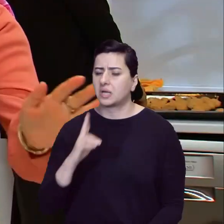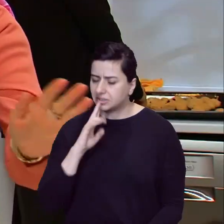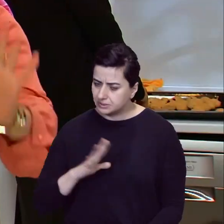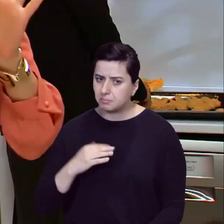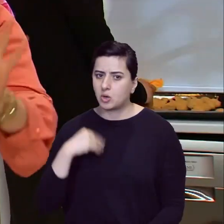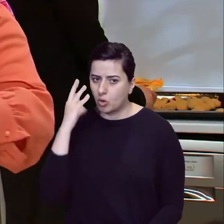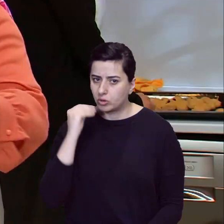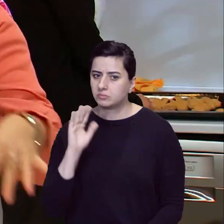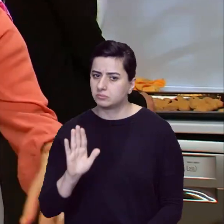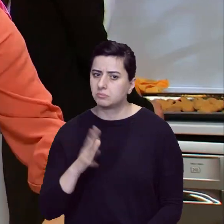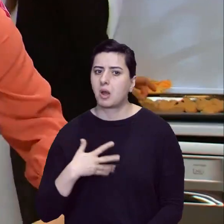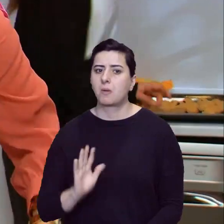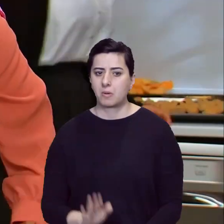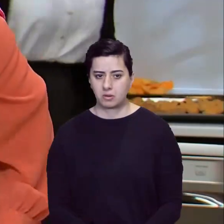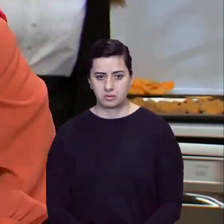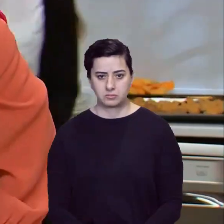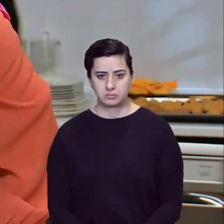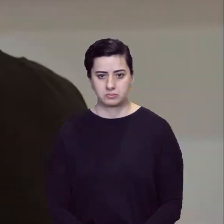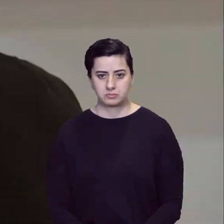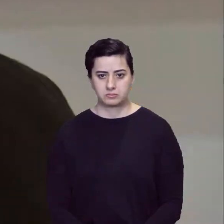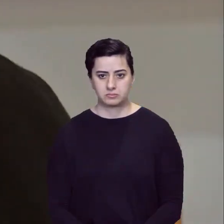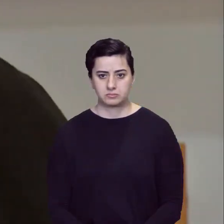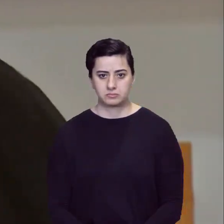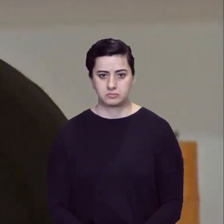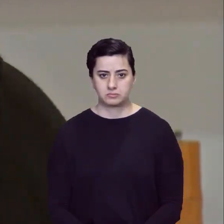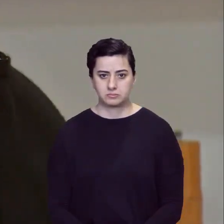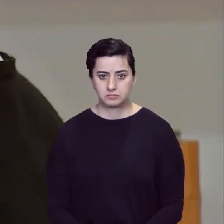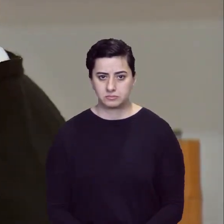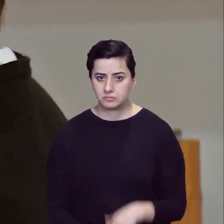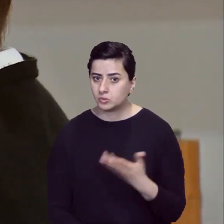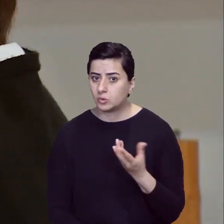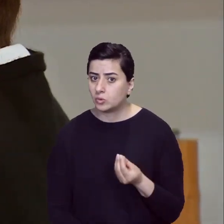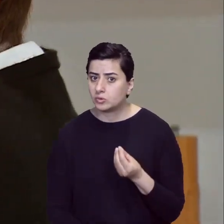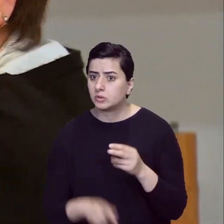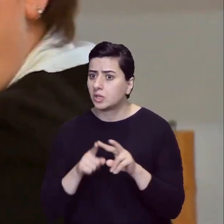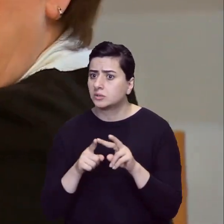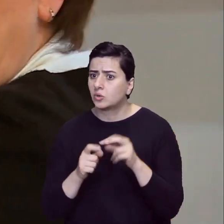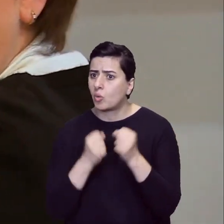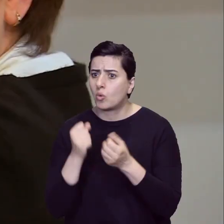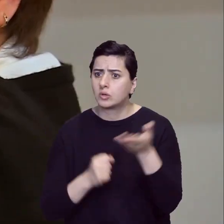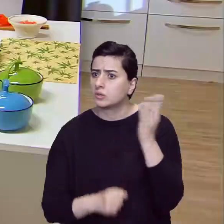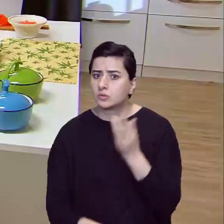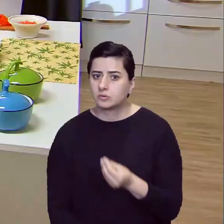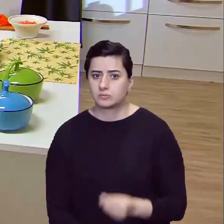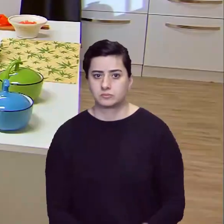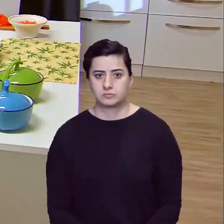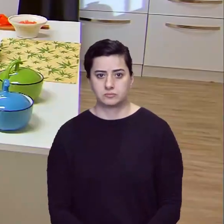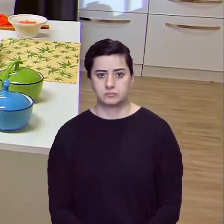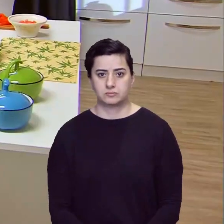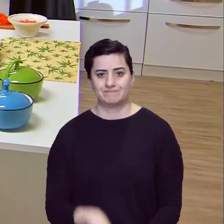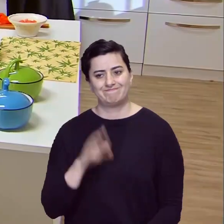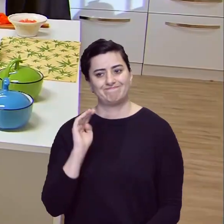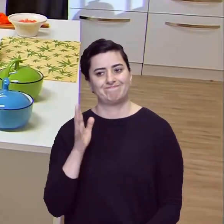ben öğrenirim. Merak etme. Nazan kulak kesildi. Hemen çıkıyor. Aa, Nazan kurabiyeler.